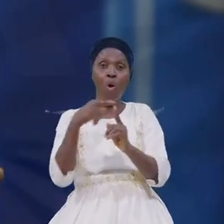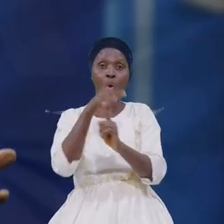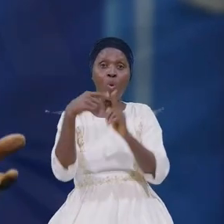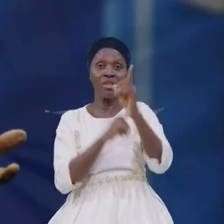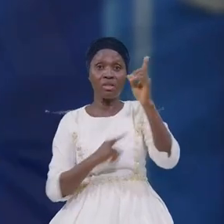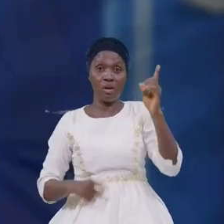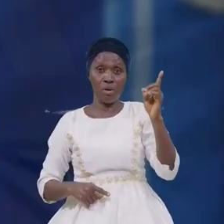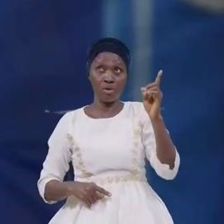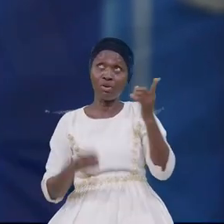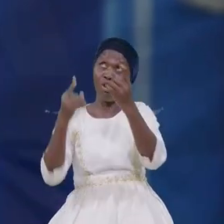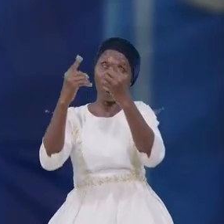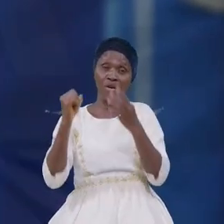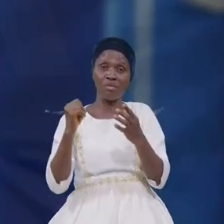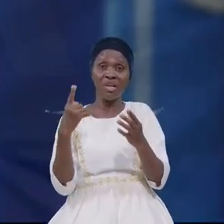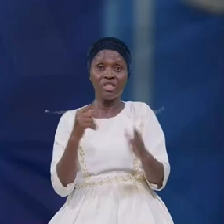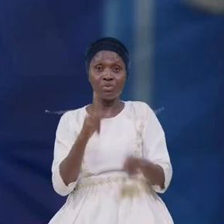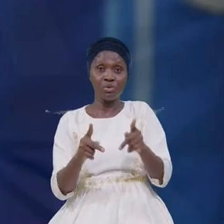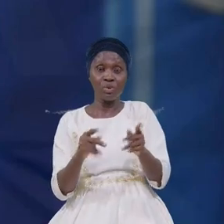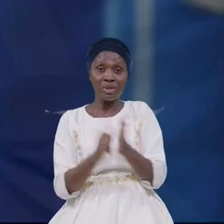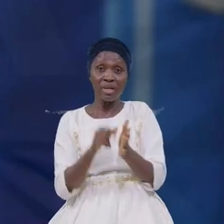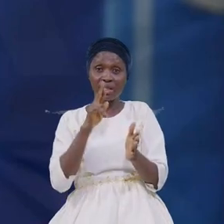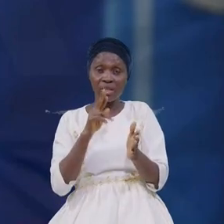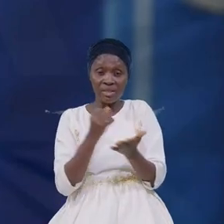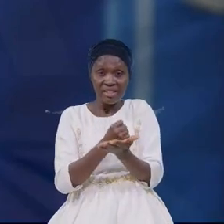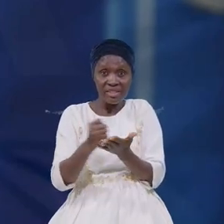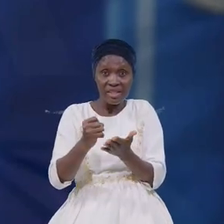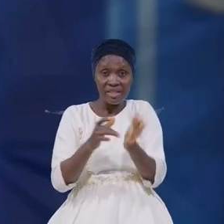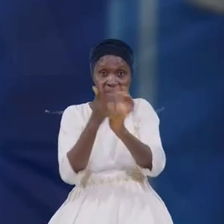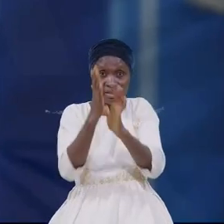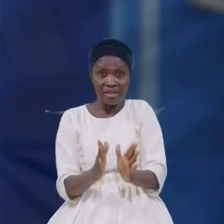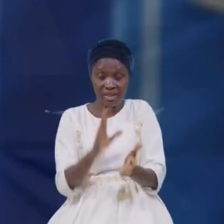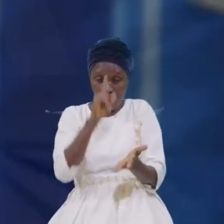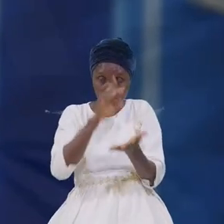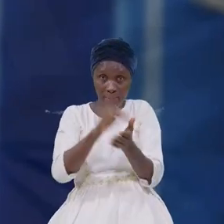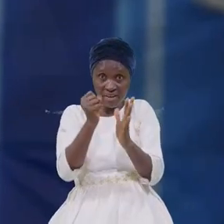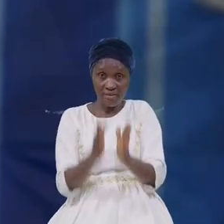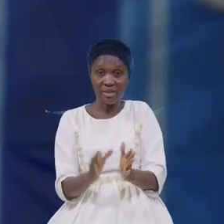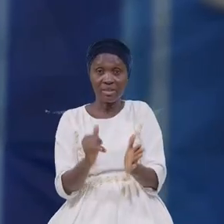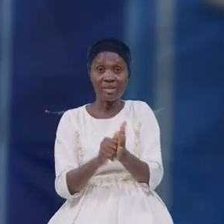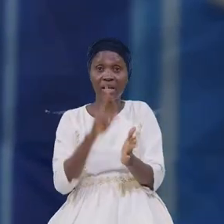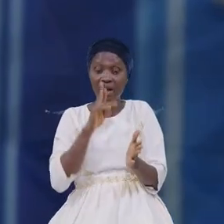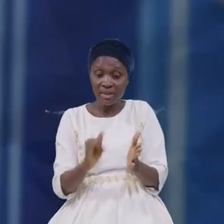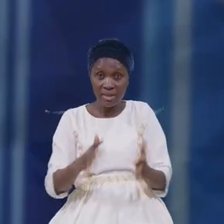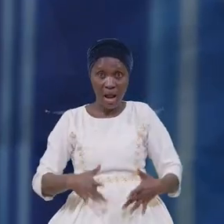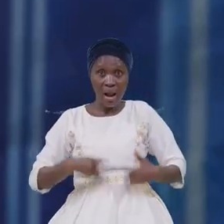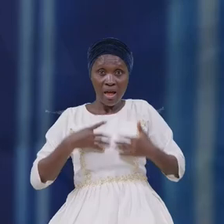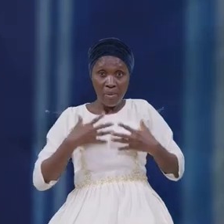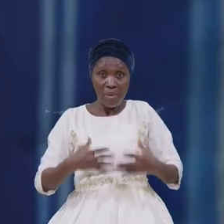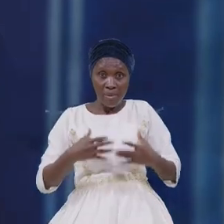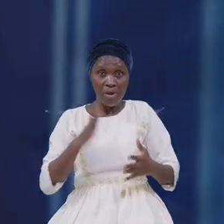Les saints vivants seront enlevés pour le rencontrer dans les airs.